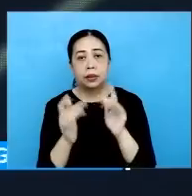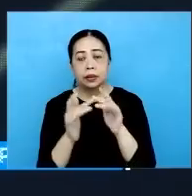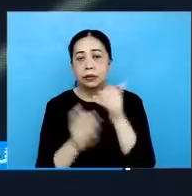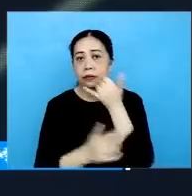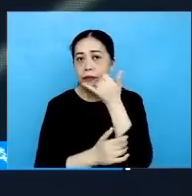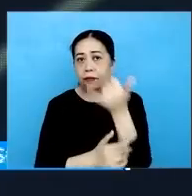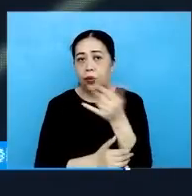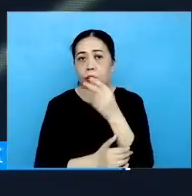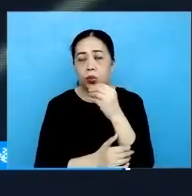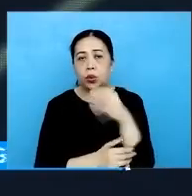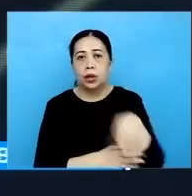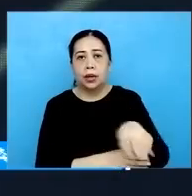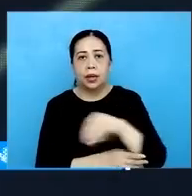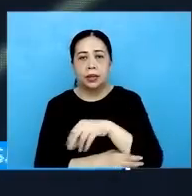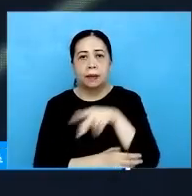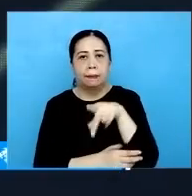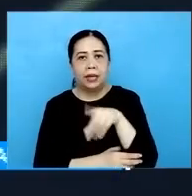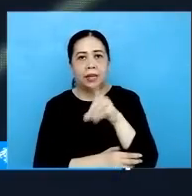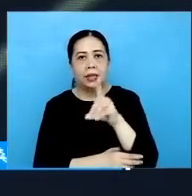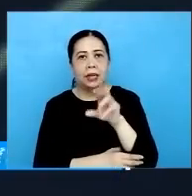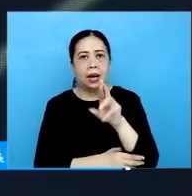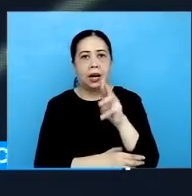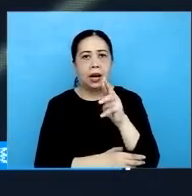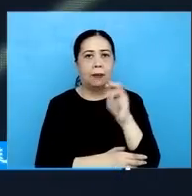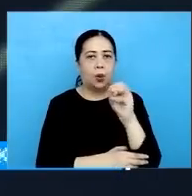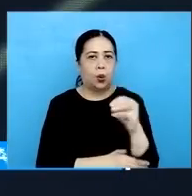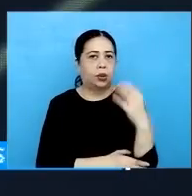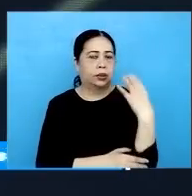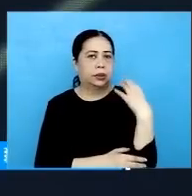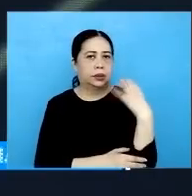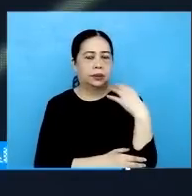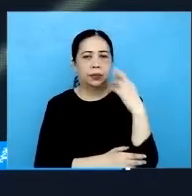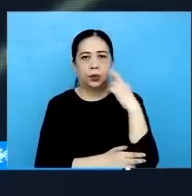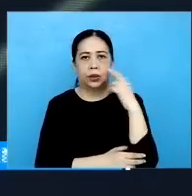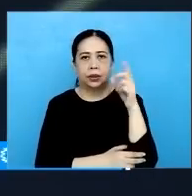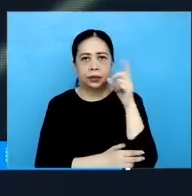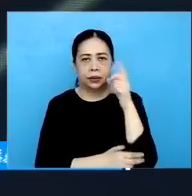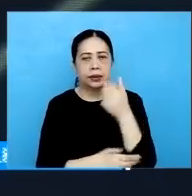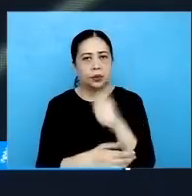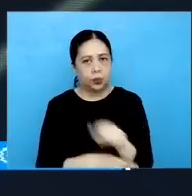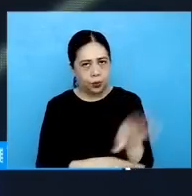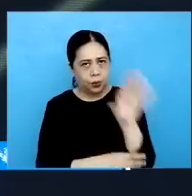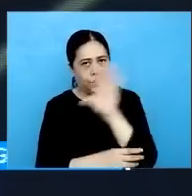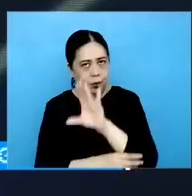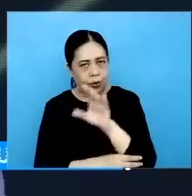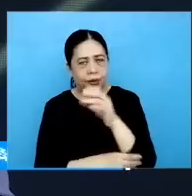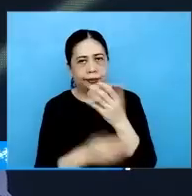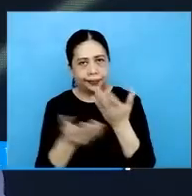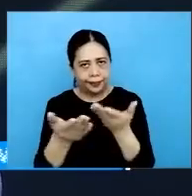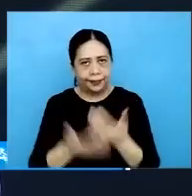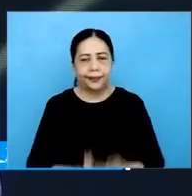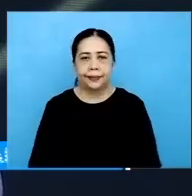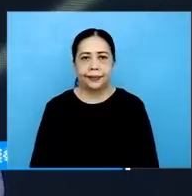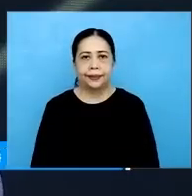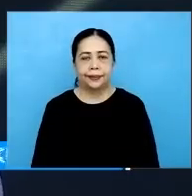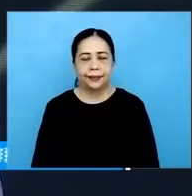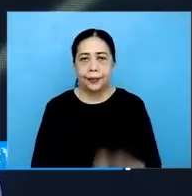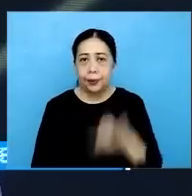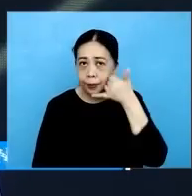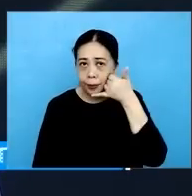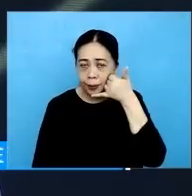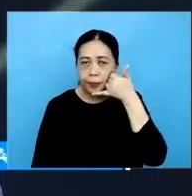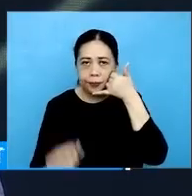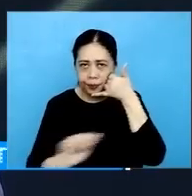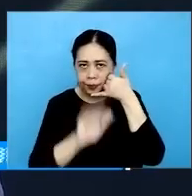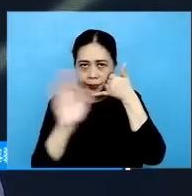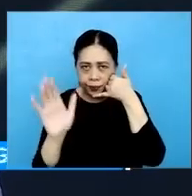si Cagayan PDRRMO Chief Ruelly Rapsing. Magandang umaga, Sir Rapsing. Magandang umaga po sa inyo at sa